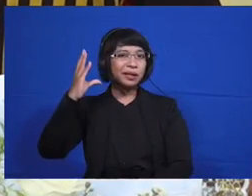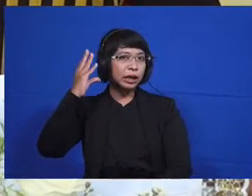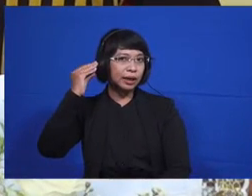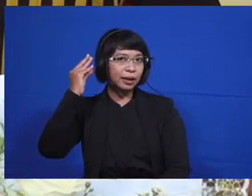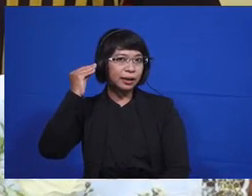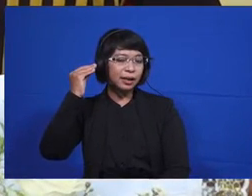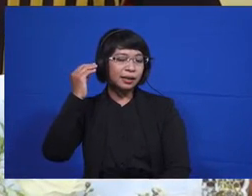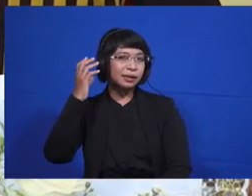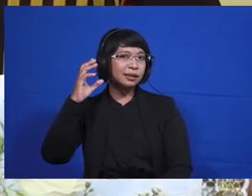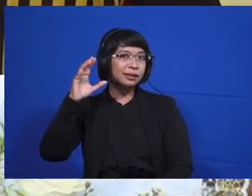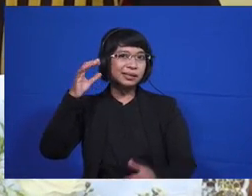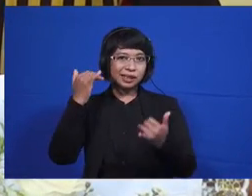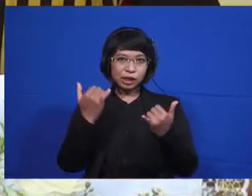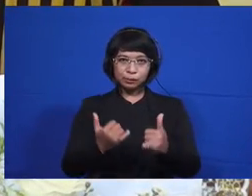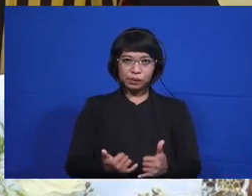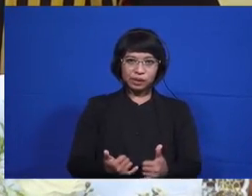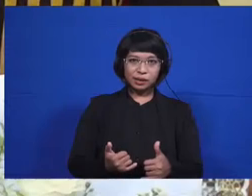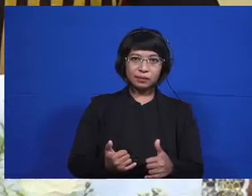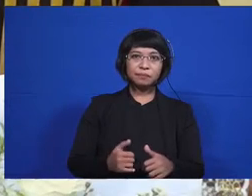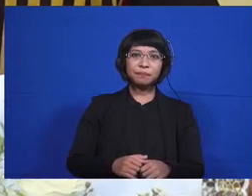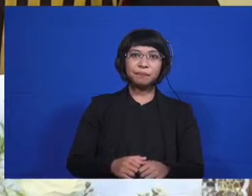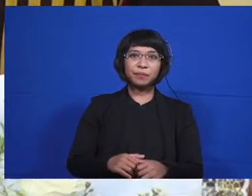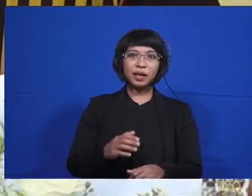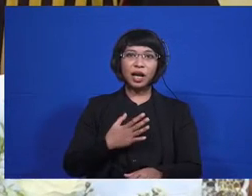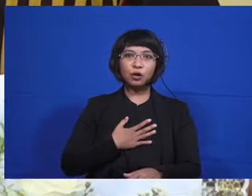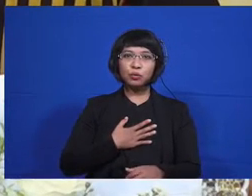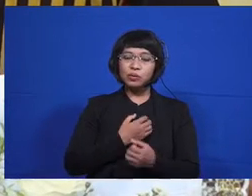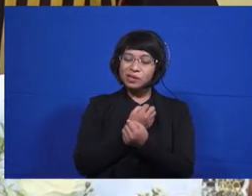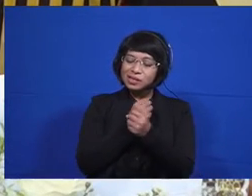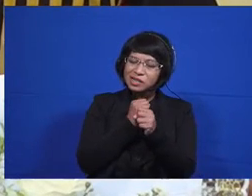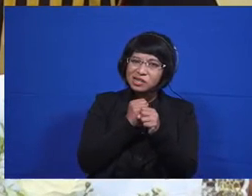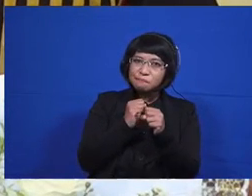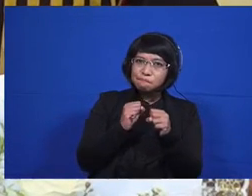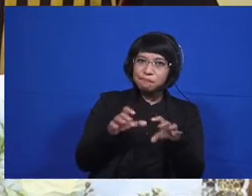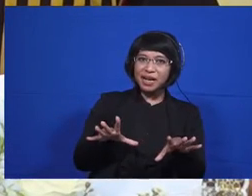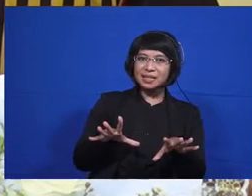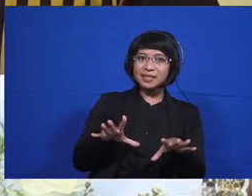Dengan demikian, aku lepas dari mulut singa.